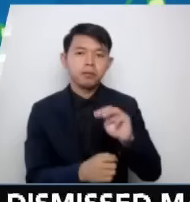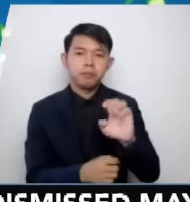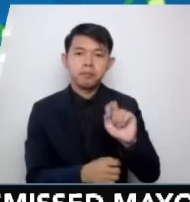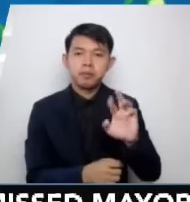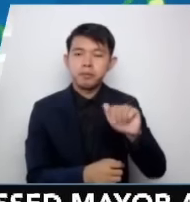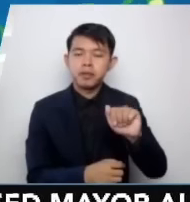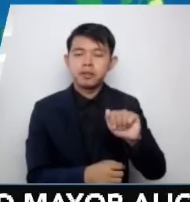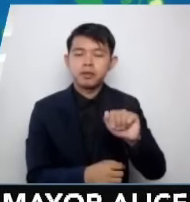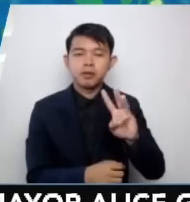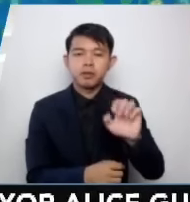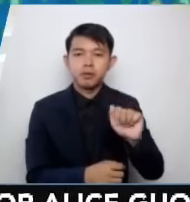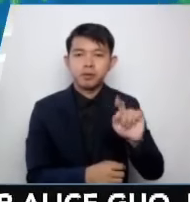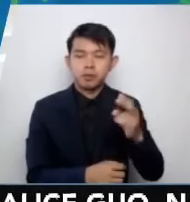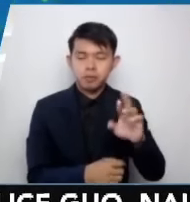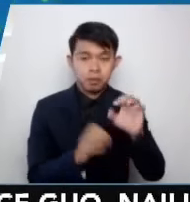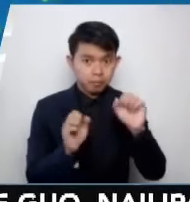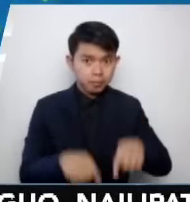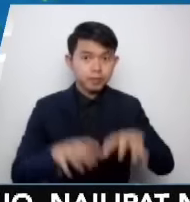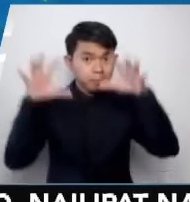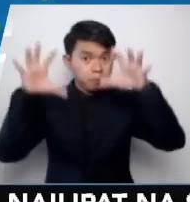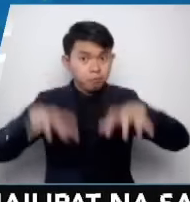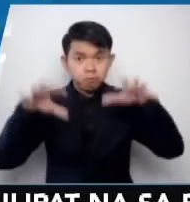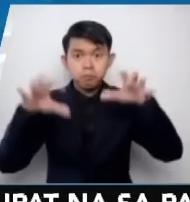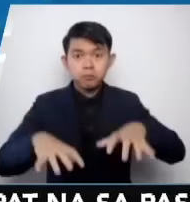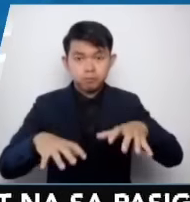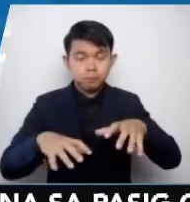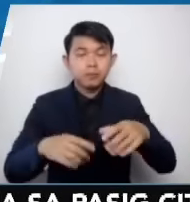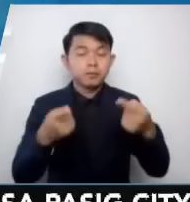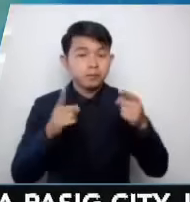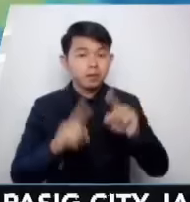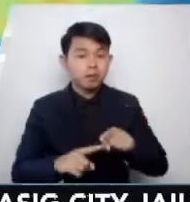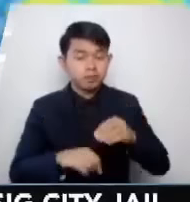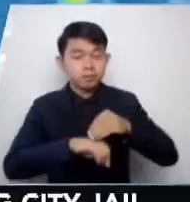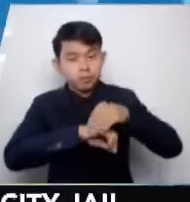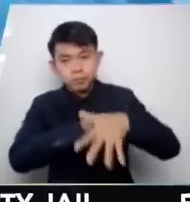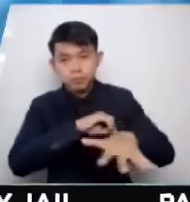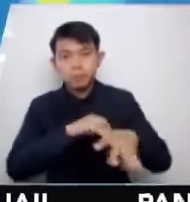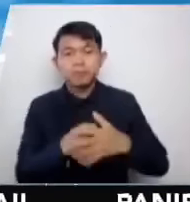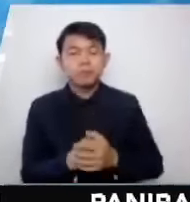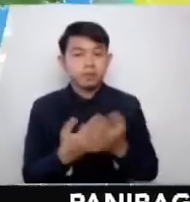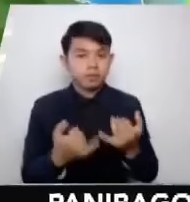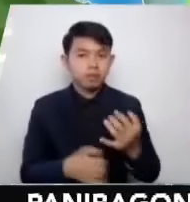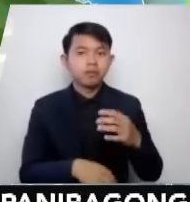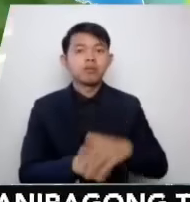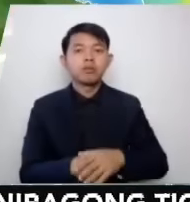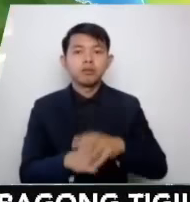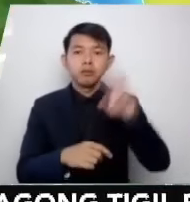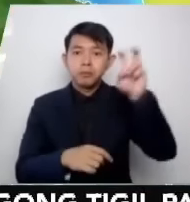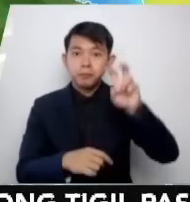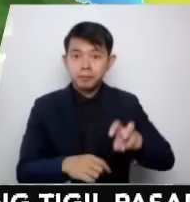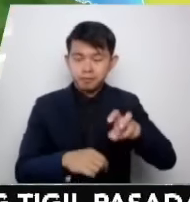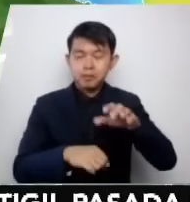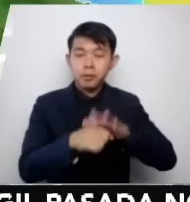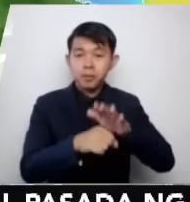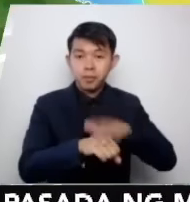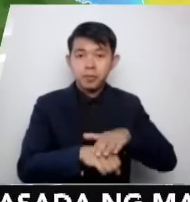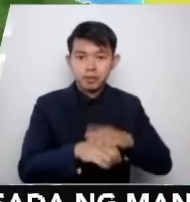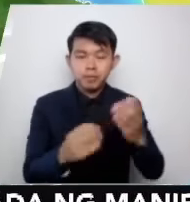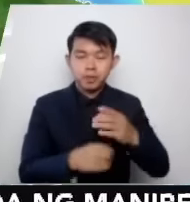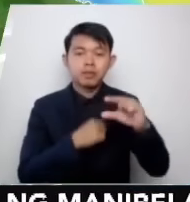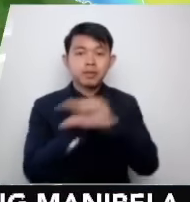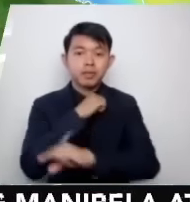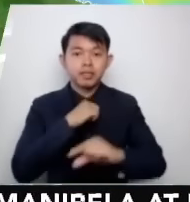to intense rains na maaaring magdulot ng baha o landslide. Nakataas ngayon ang thunderstorm advisory sa Quezon at Laguna. Tatagal